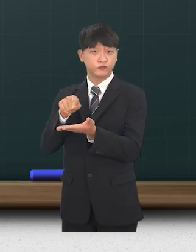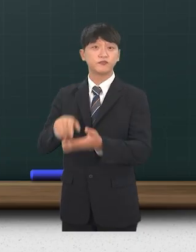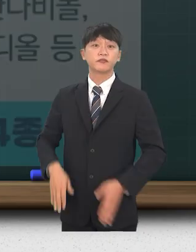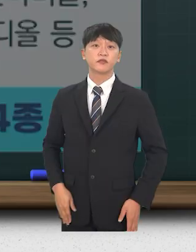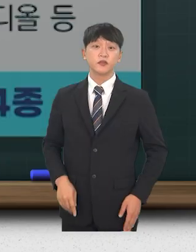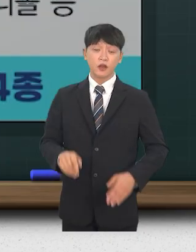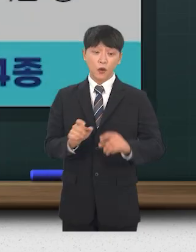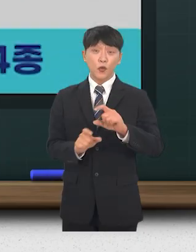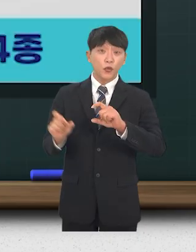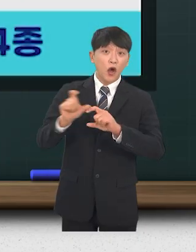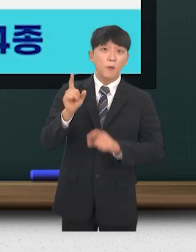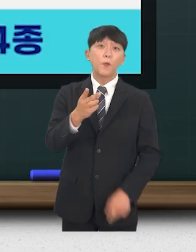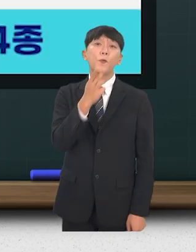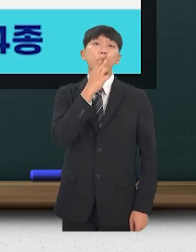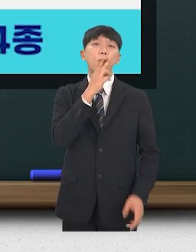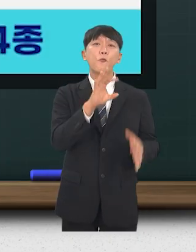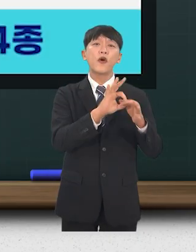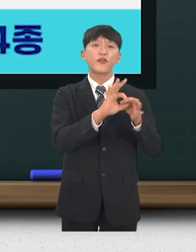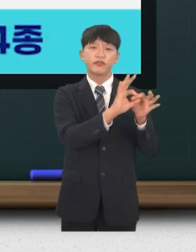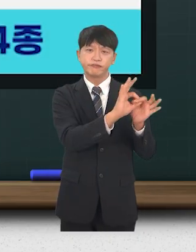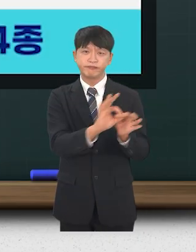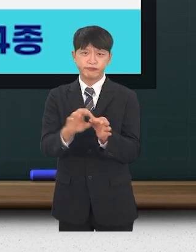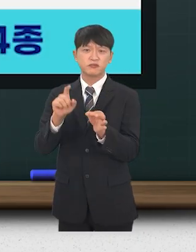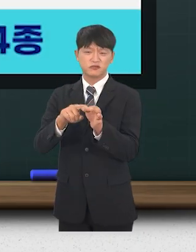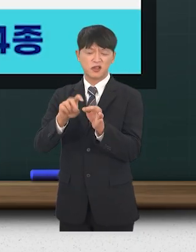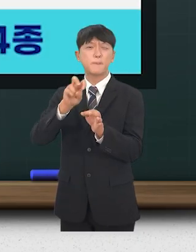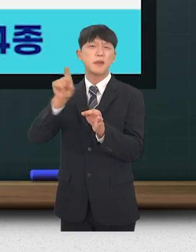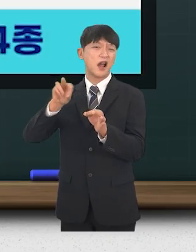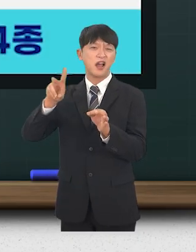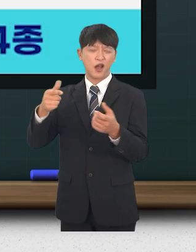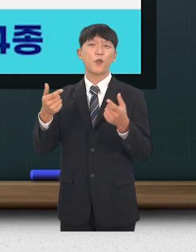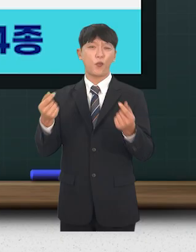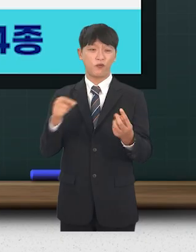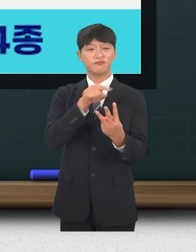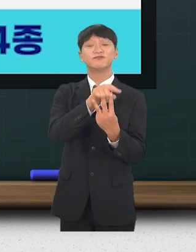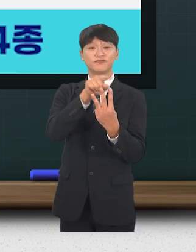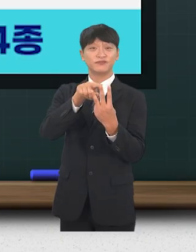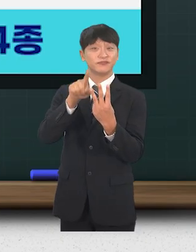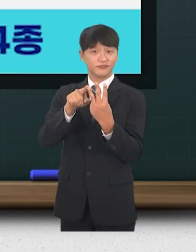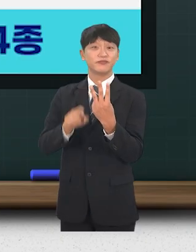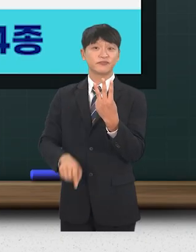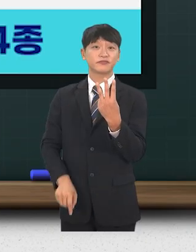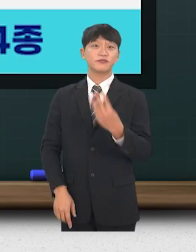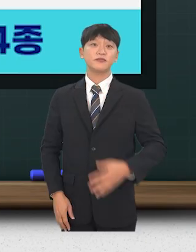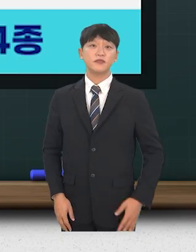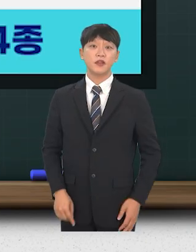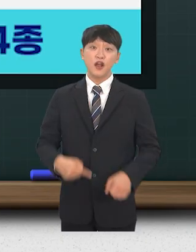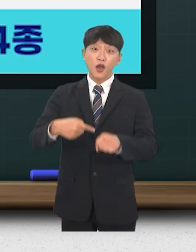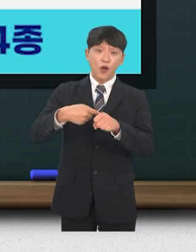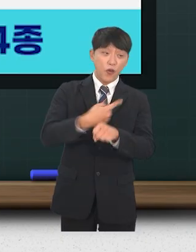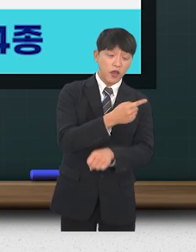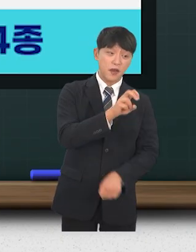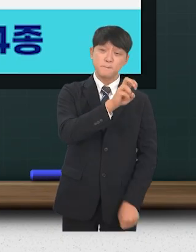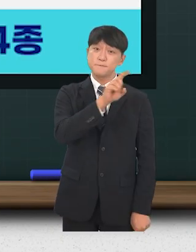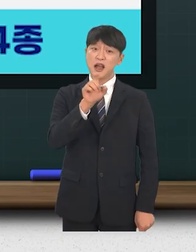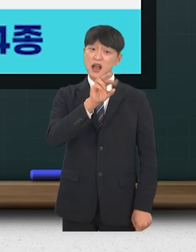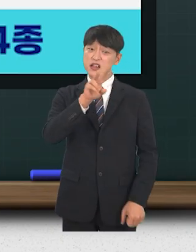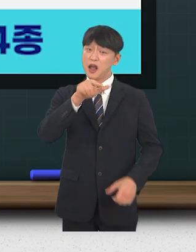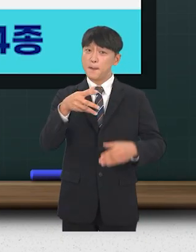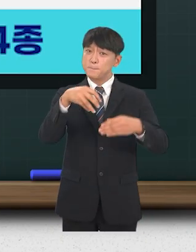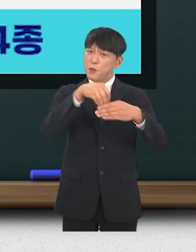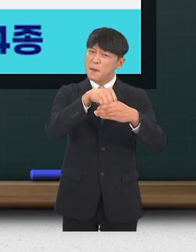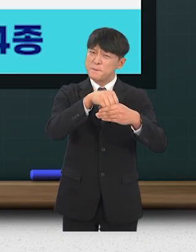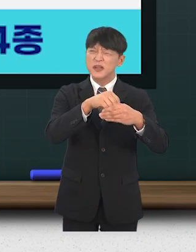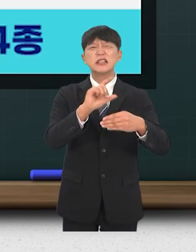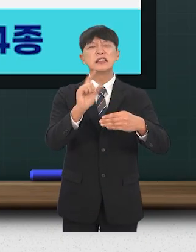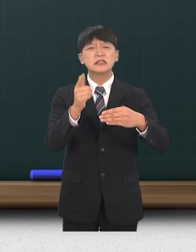분류. 추가로 대마초와 그 진액을 원료로 하여 가공된 제품들 모두가 마약에 속합니다. 이외에 마약으로 분류되는